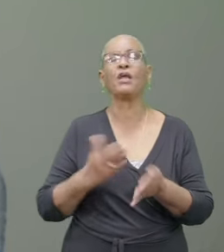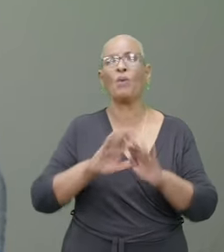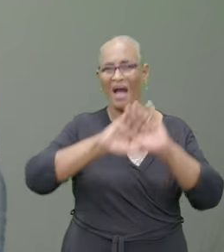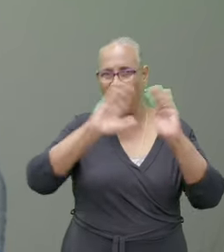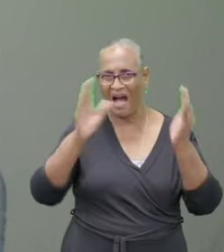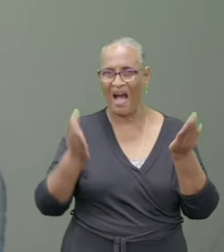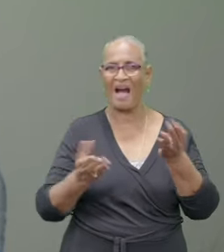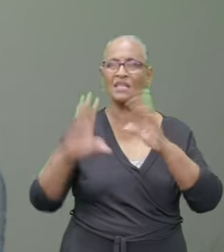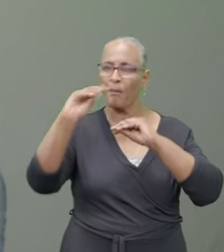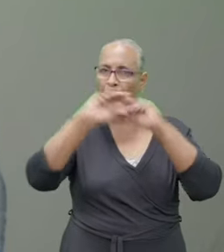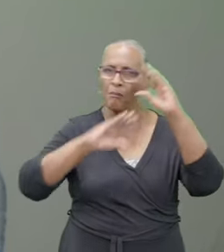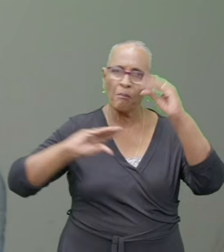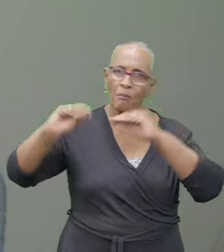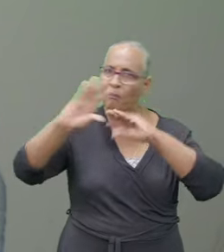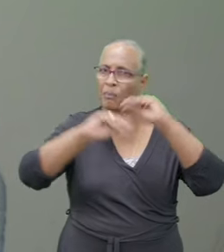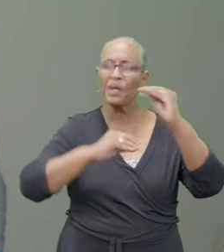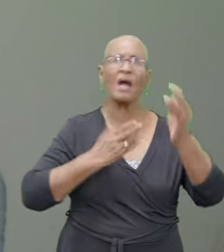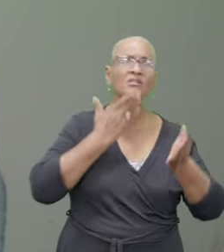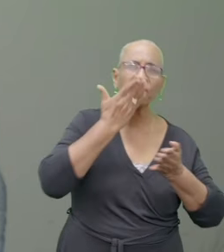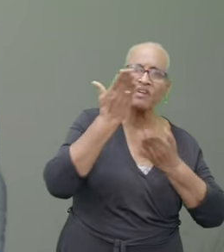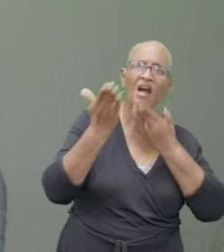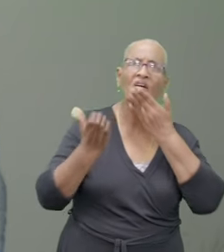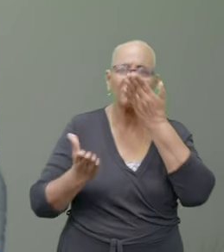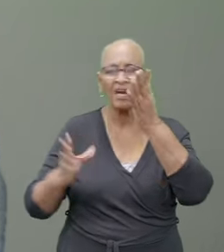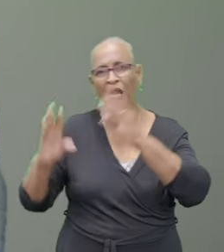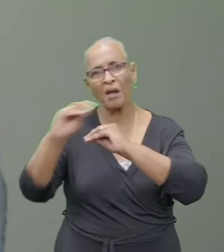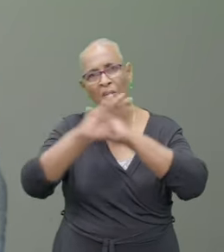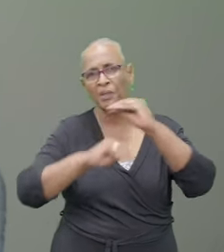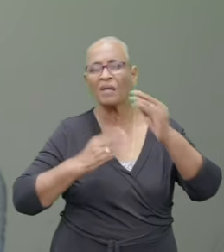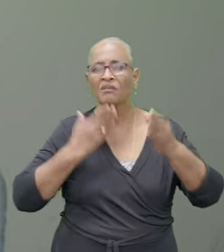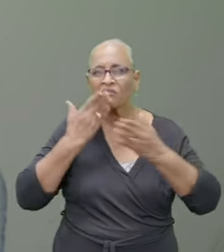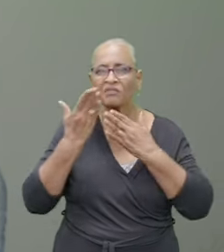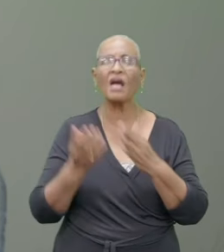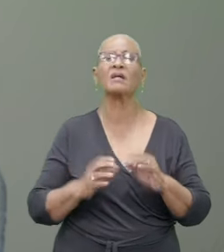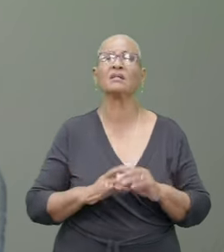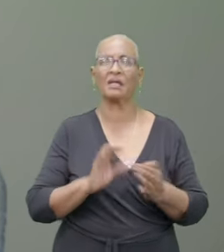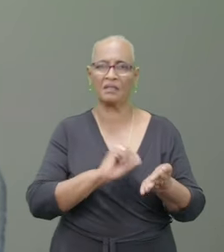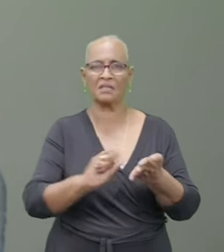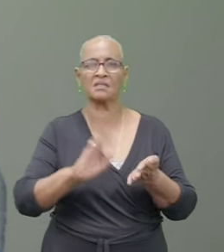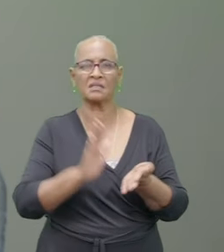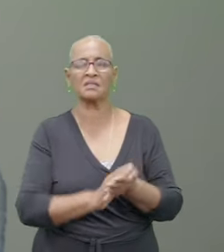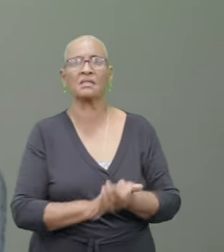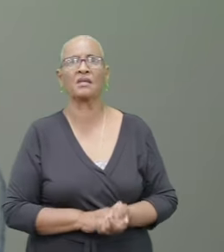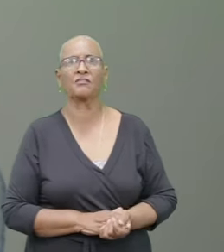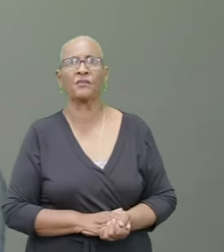we overgaan tot deze zaken. En we gaan nog 1 laatste vraag. Mevrouw Botse heeft er behoefte aan. En dan gaan